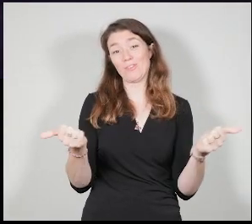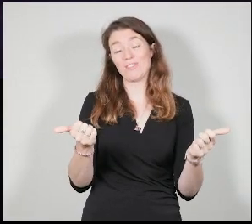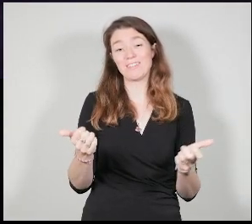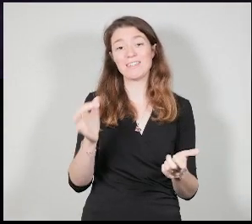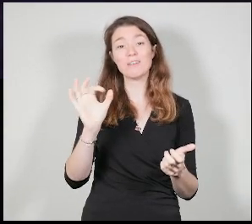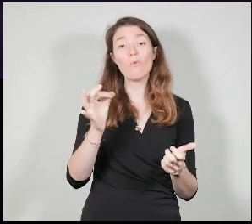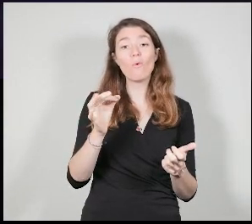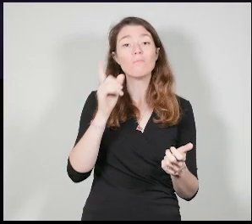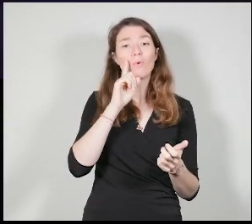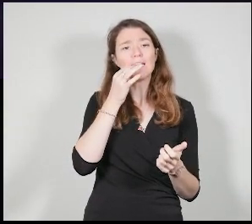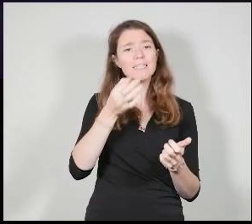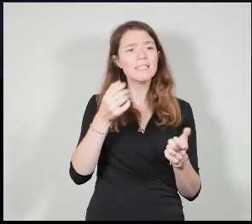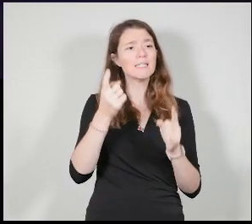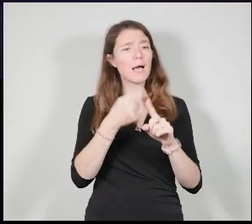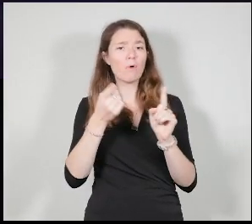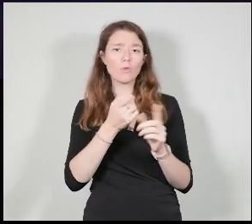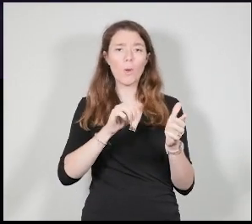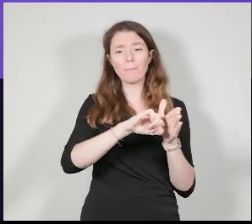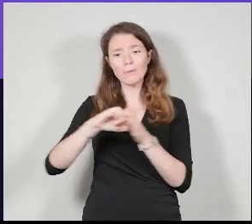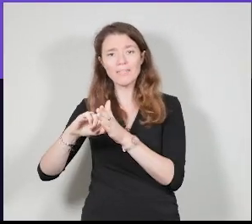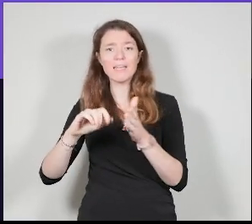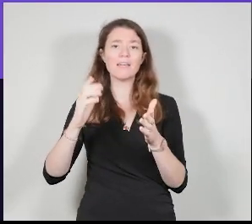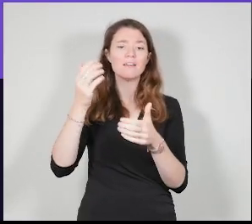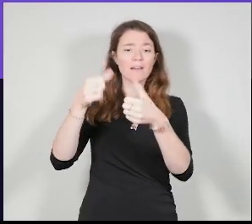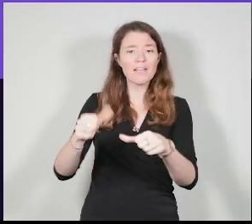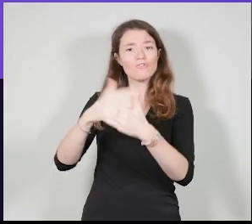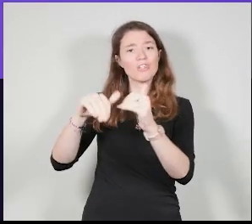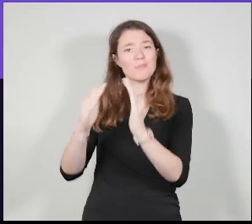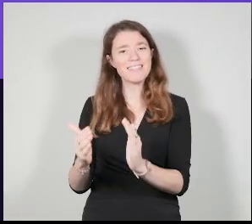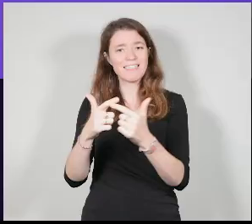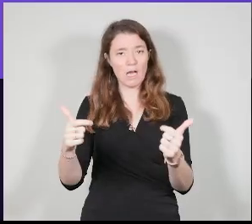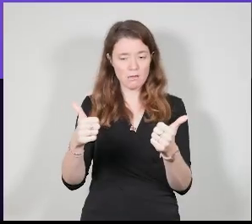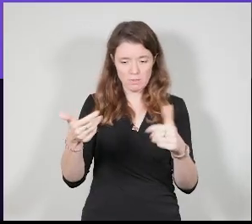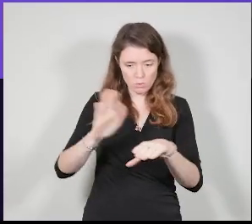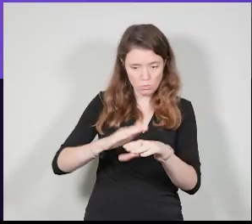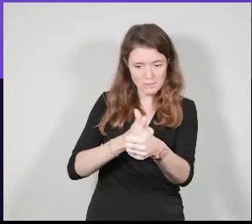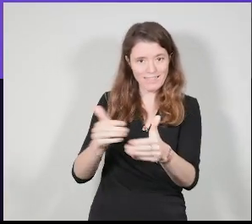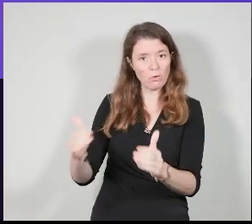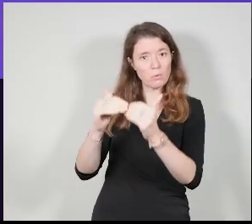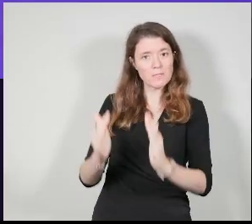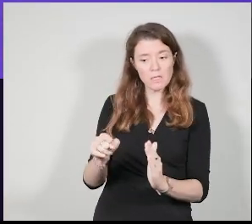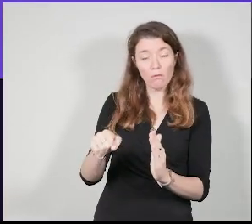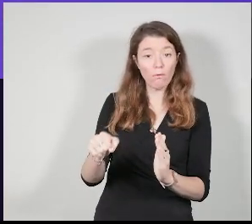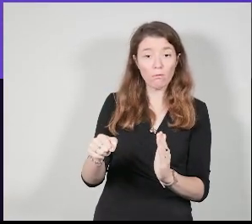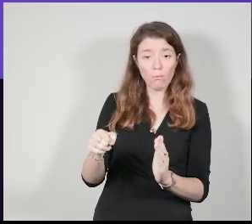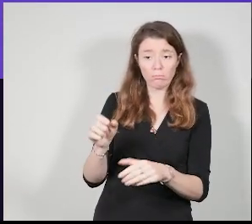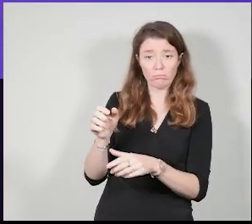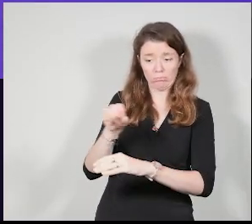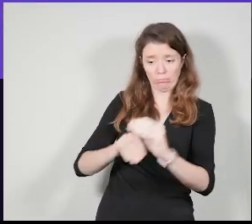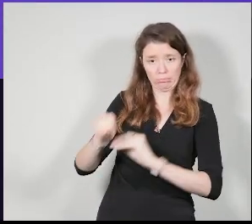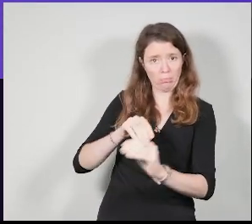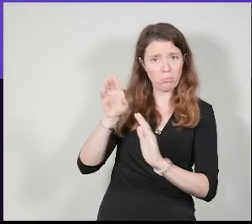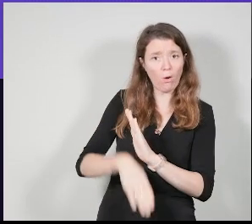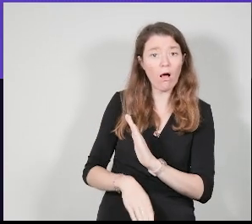cesse de parler de virage domiciliaire et de priorité domiciliaire, mais enfin, le secteur du domicile est quand même resté le parent pauvre